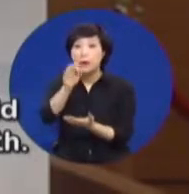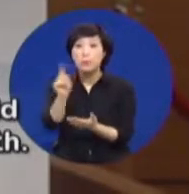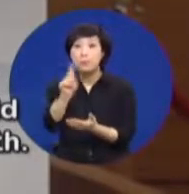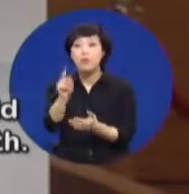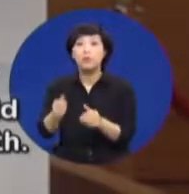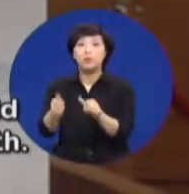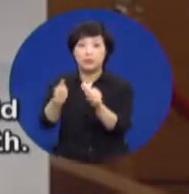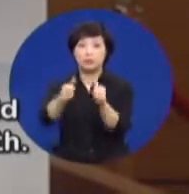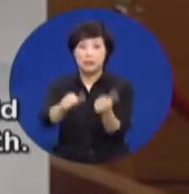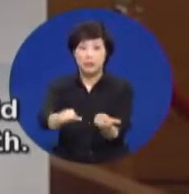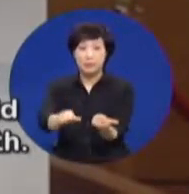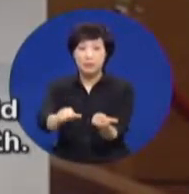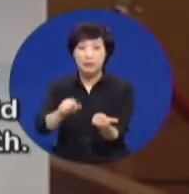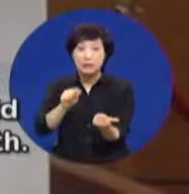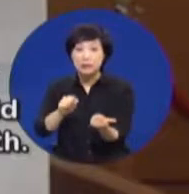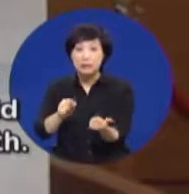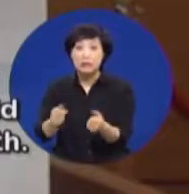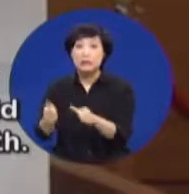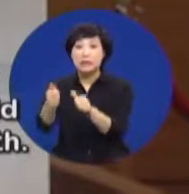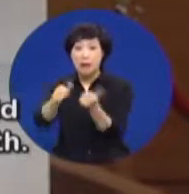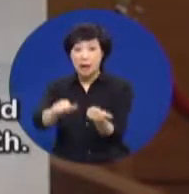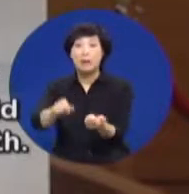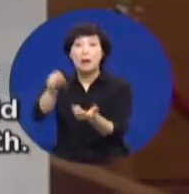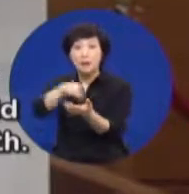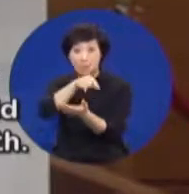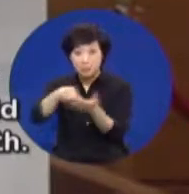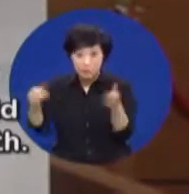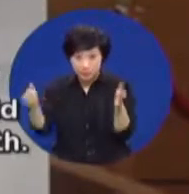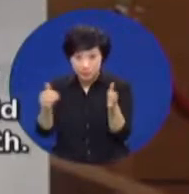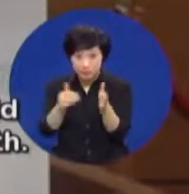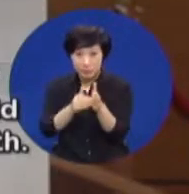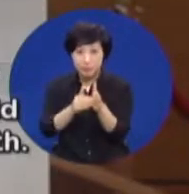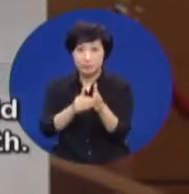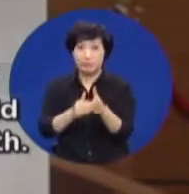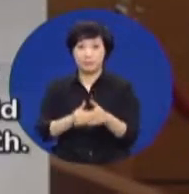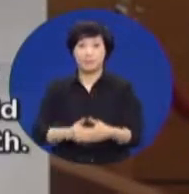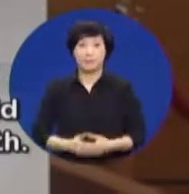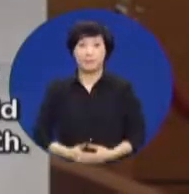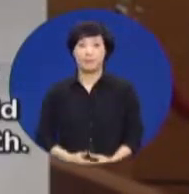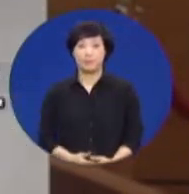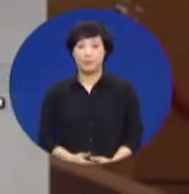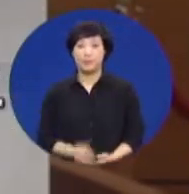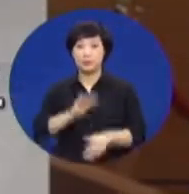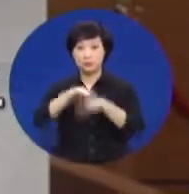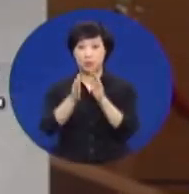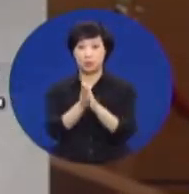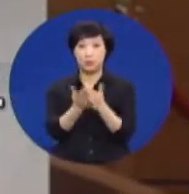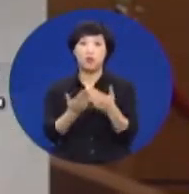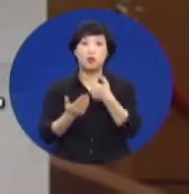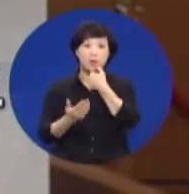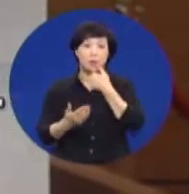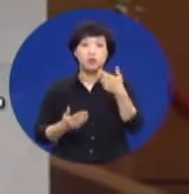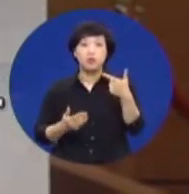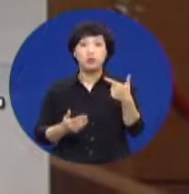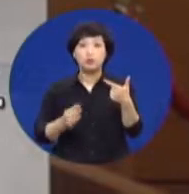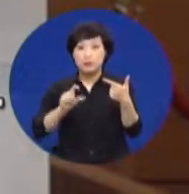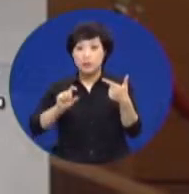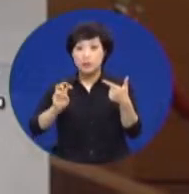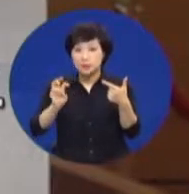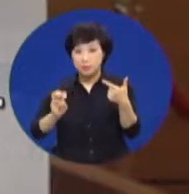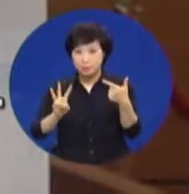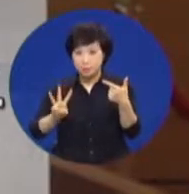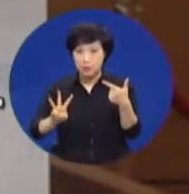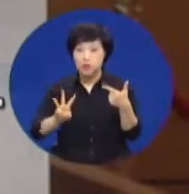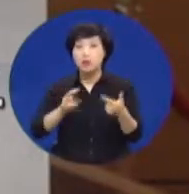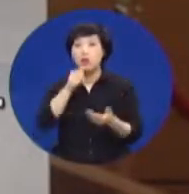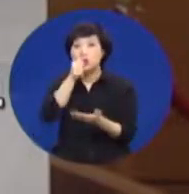사망, 죄값으로 죽음으로 갚았습니다. 그래서 로마서 6장 33절에 죄의